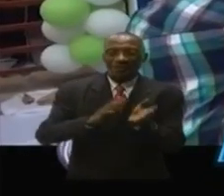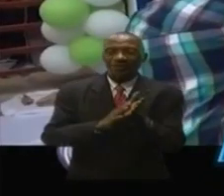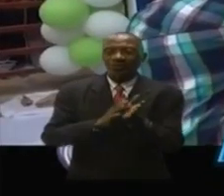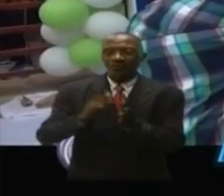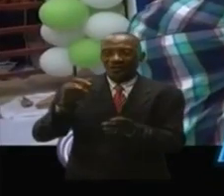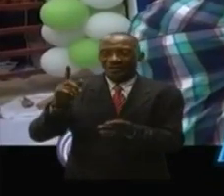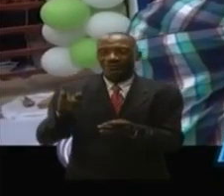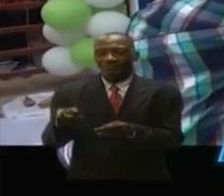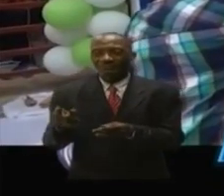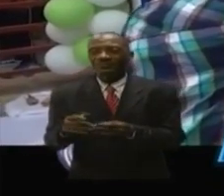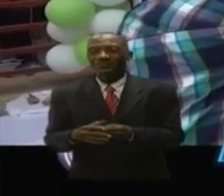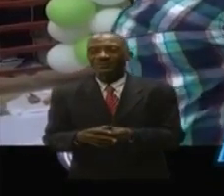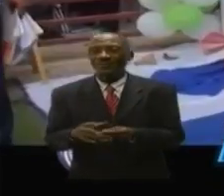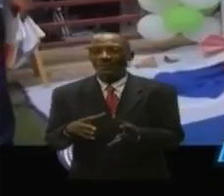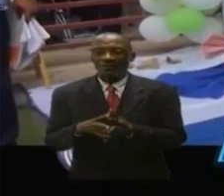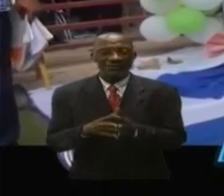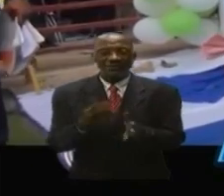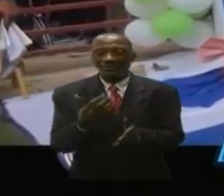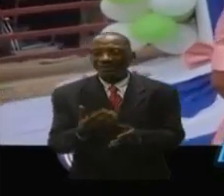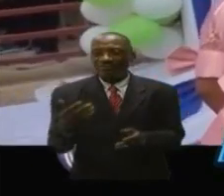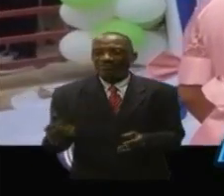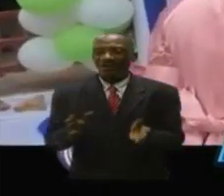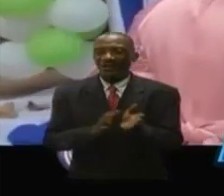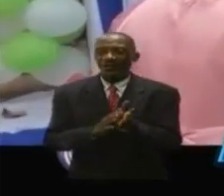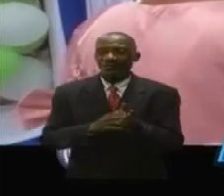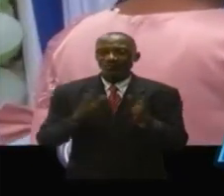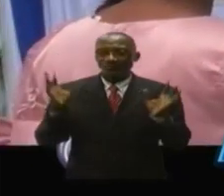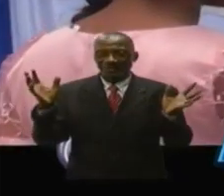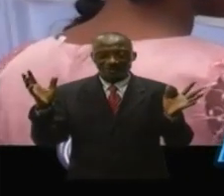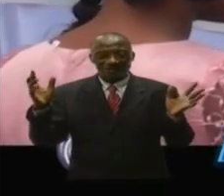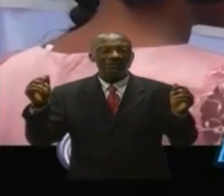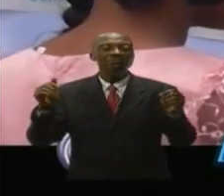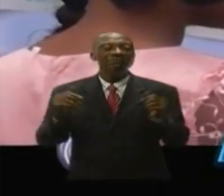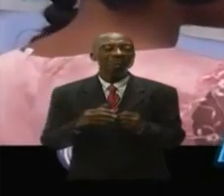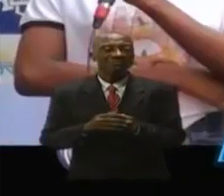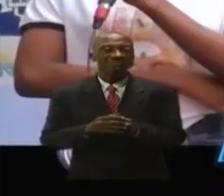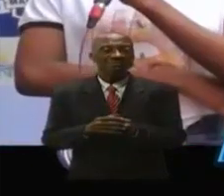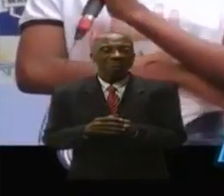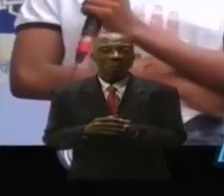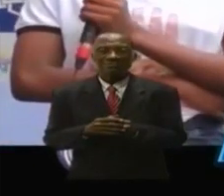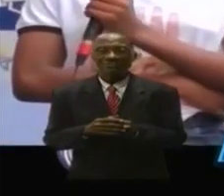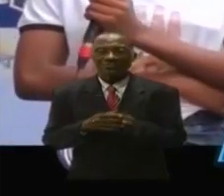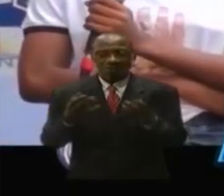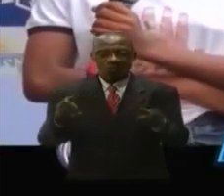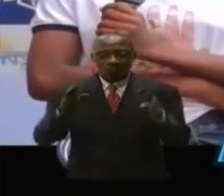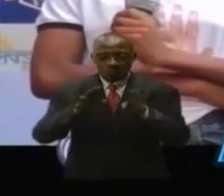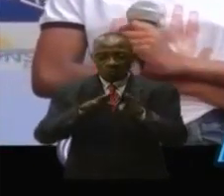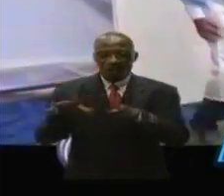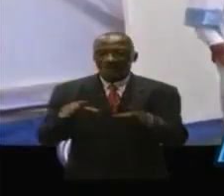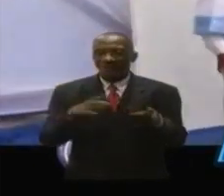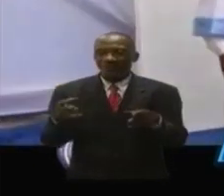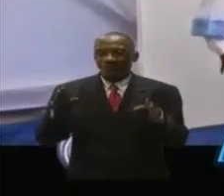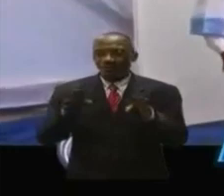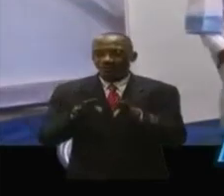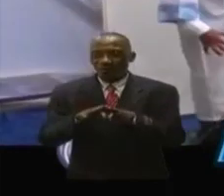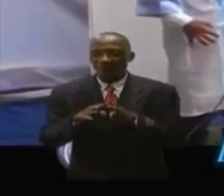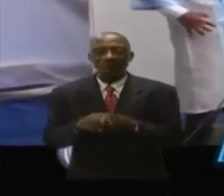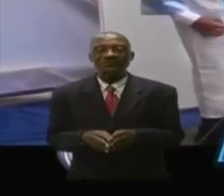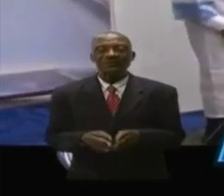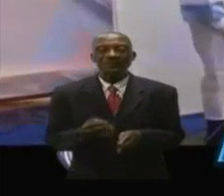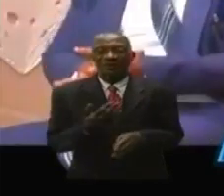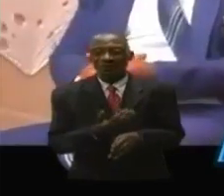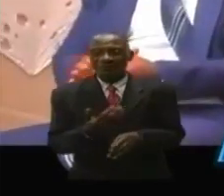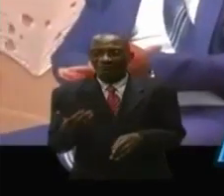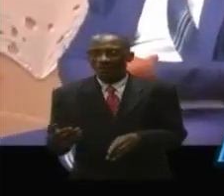d'apprentissage, ces tout petits ont démontré à l'assistance de quoi ils sont capables à travers le récital, poèmes et